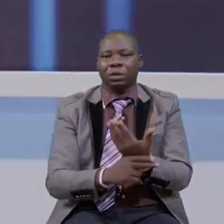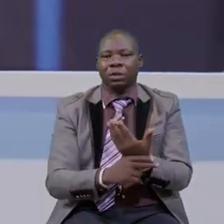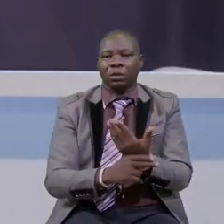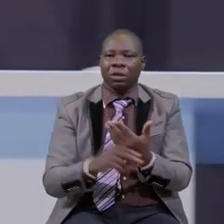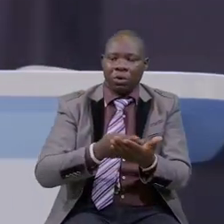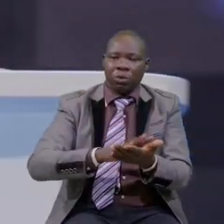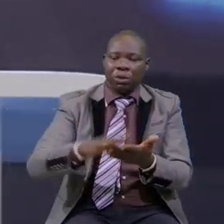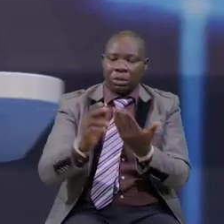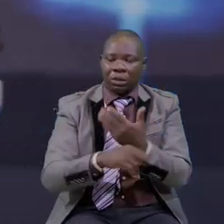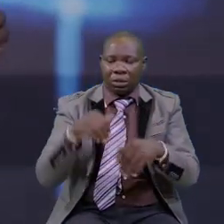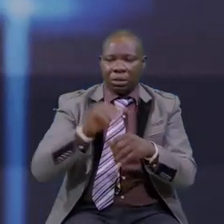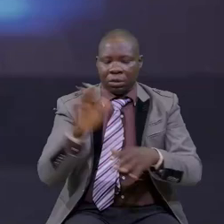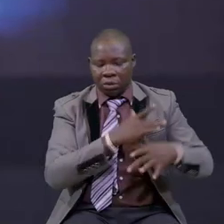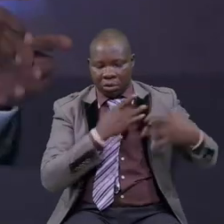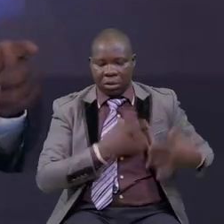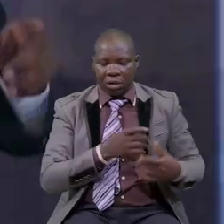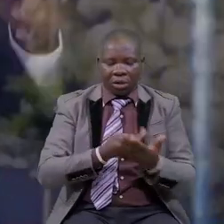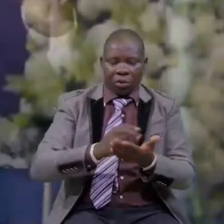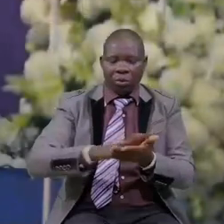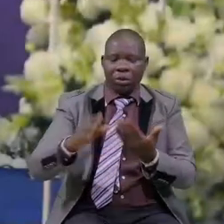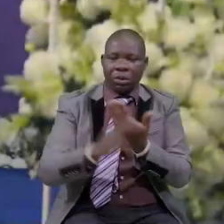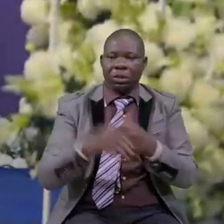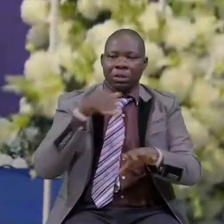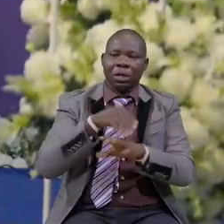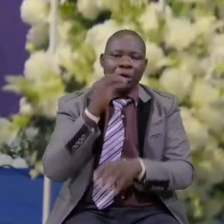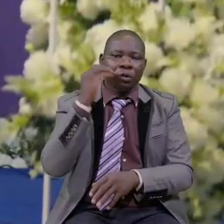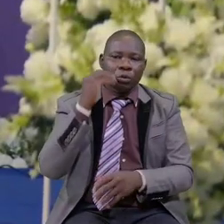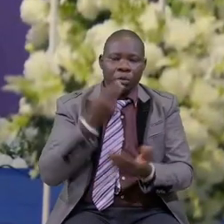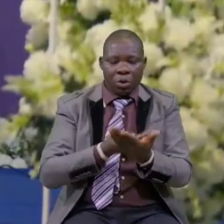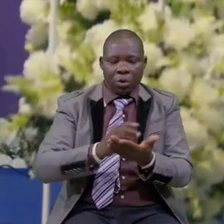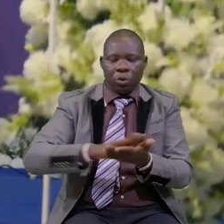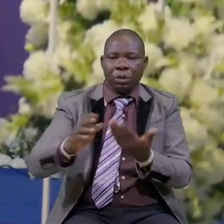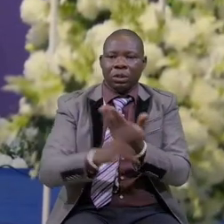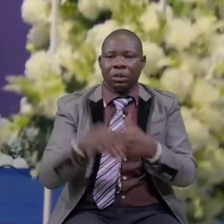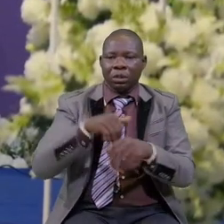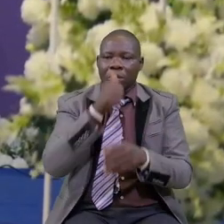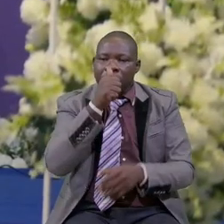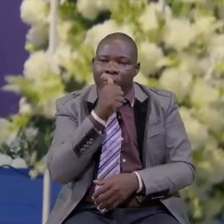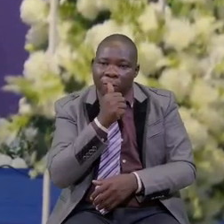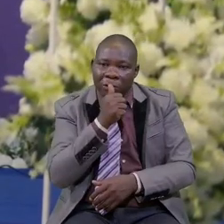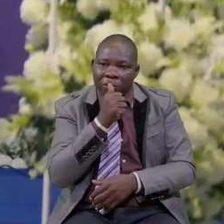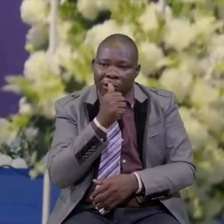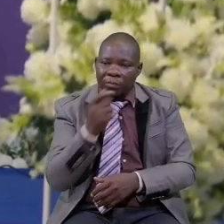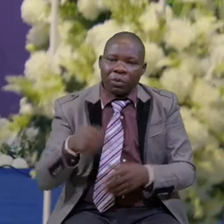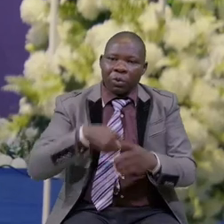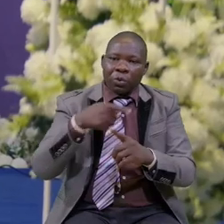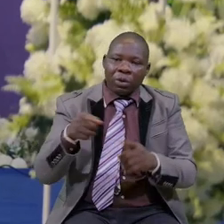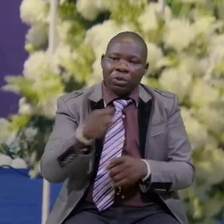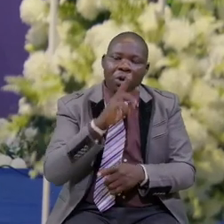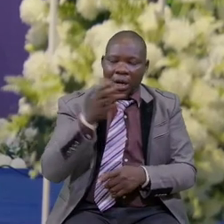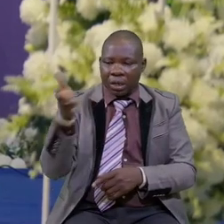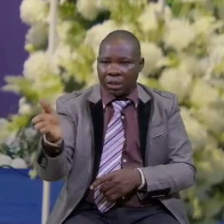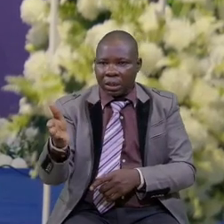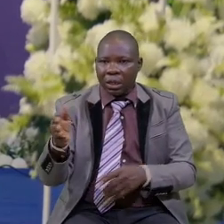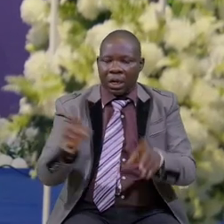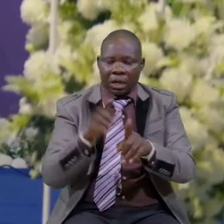la sainteté dans le cœur, la sainteté à la maison, la sainteté en privé. Lorsque tu es